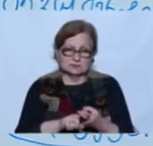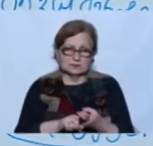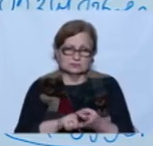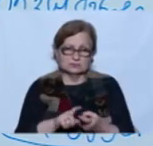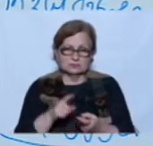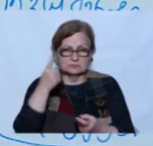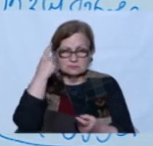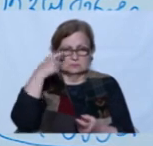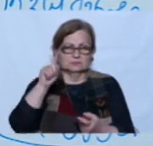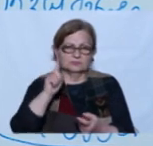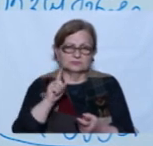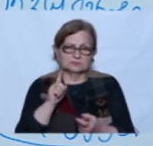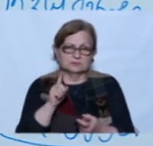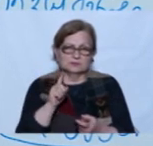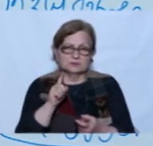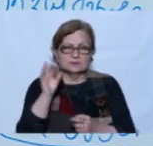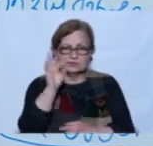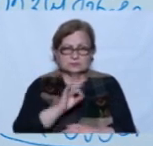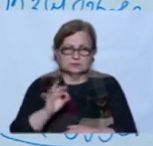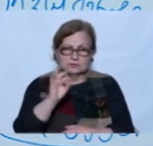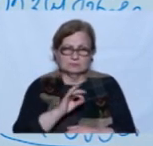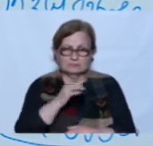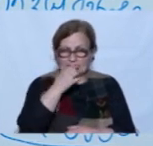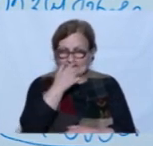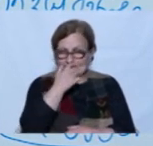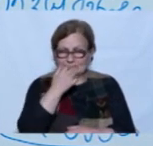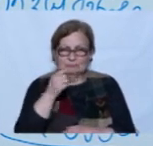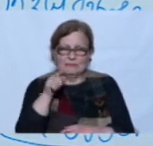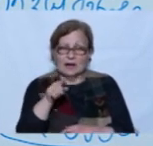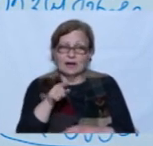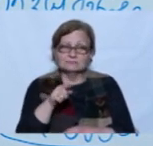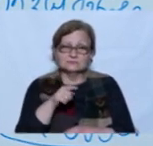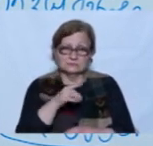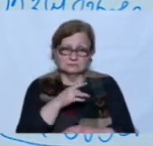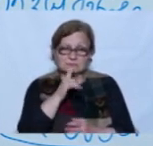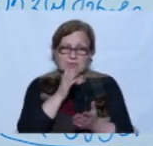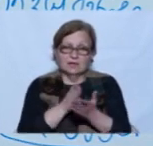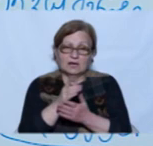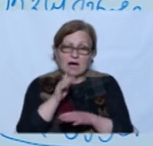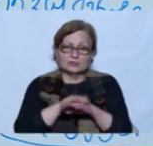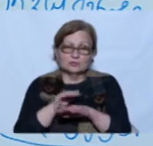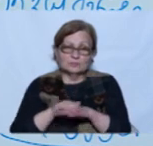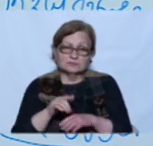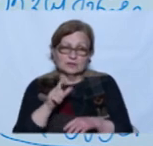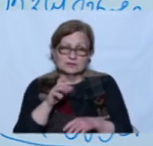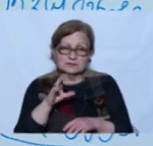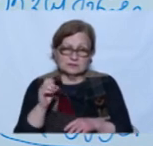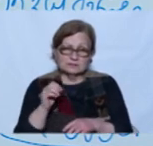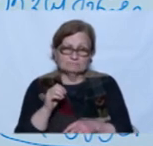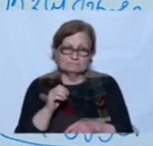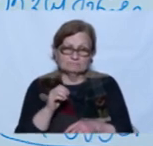სწორად მოსაზრების შესახებ. ამ თვალსაზრისით არგუმენტირებული ესე